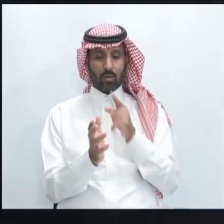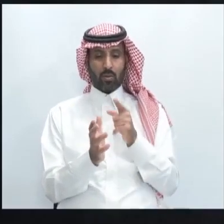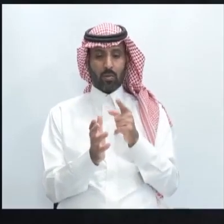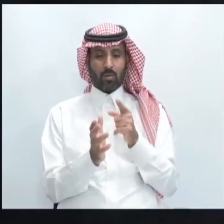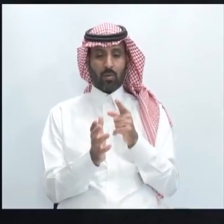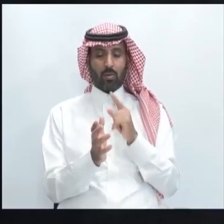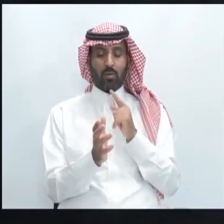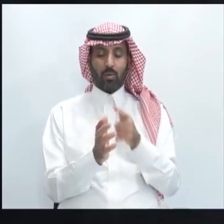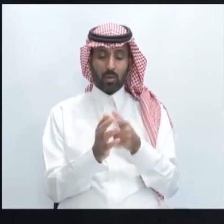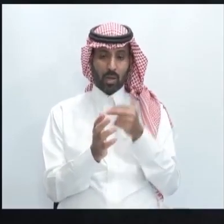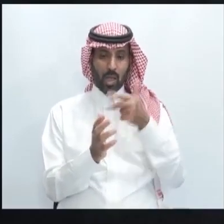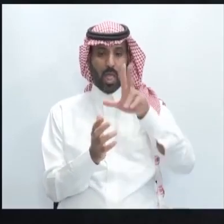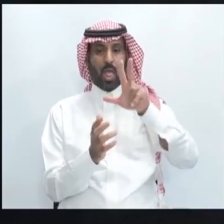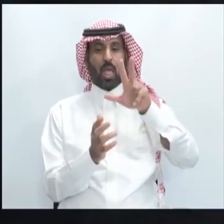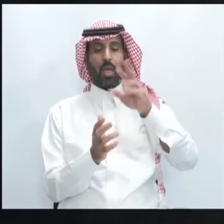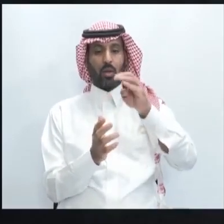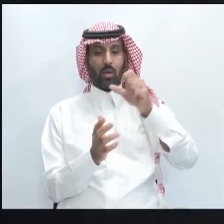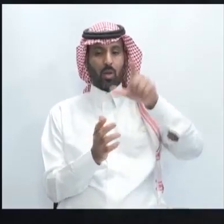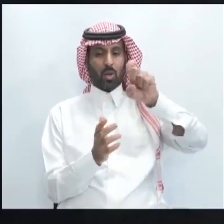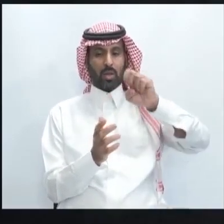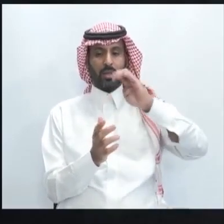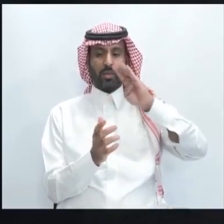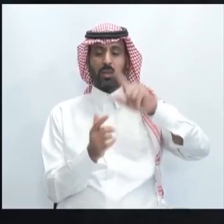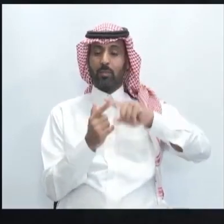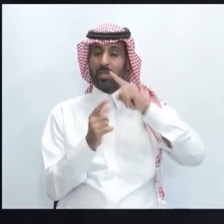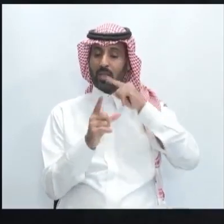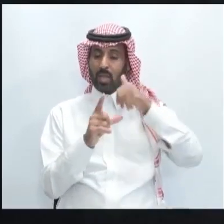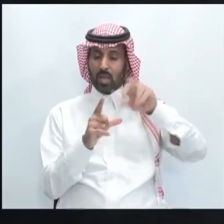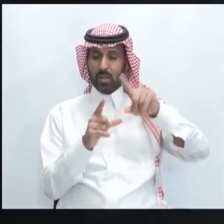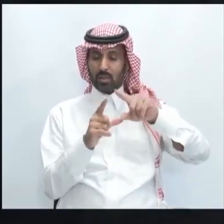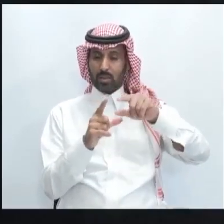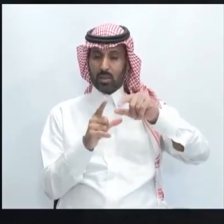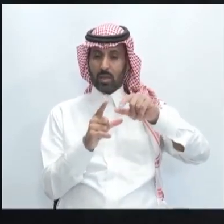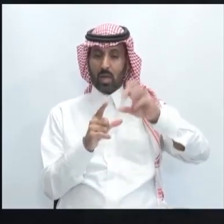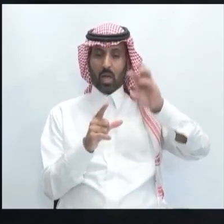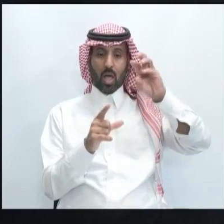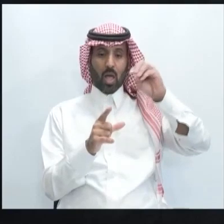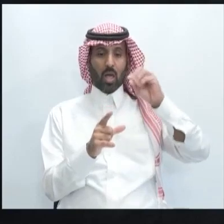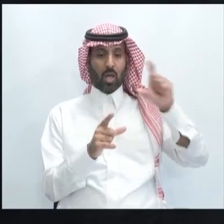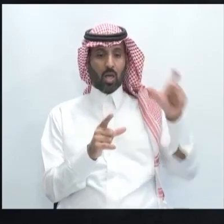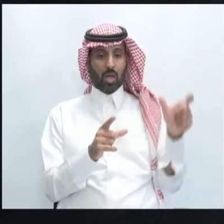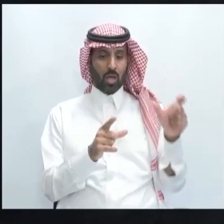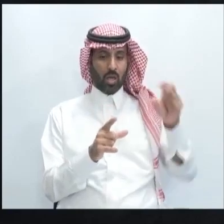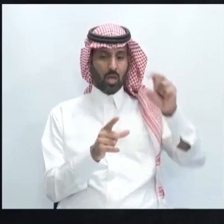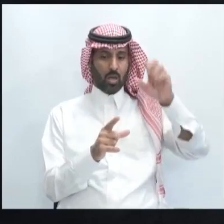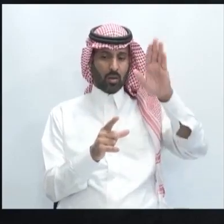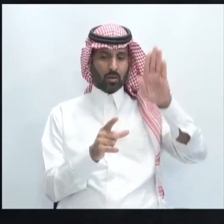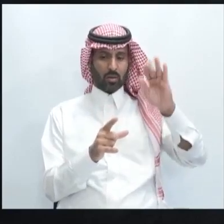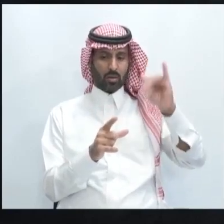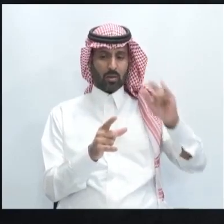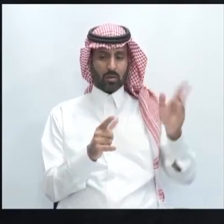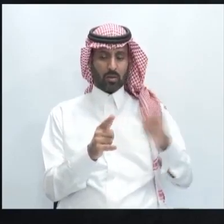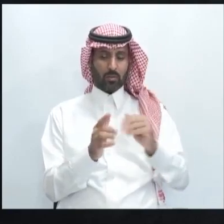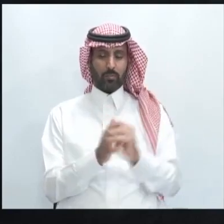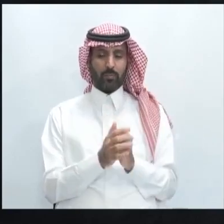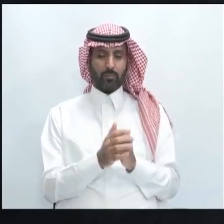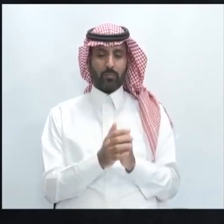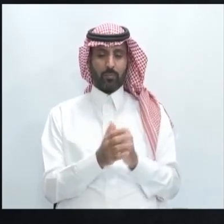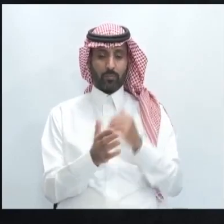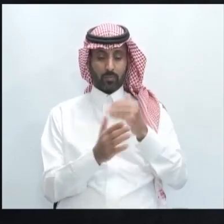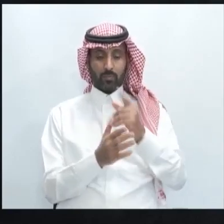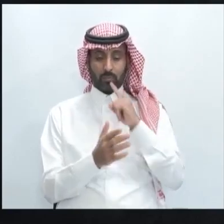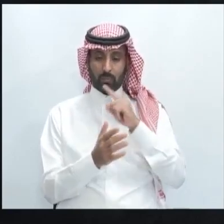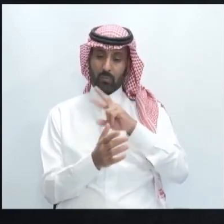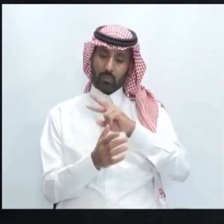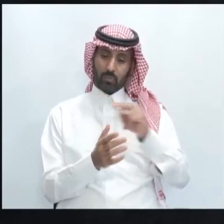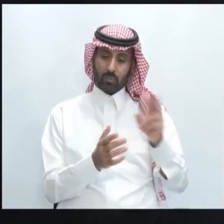ستقول ان الجلوكوز متشكل للهندسه للجالككتوز او تقول الجالكتوز متشكل هندسي للجلوكوز